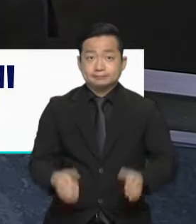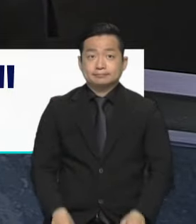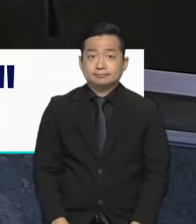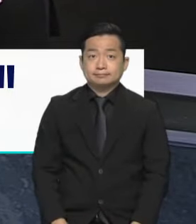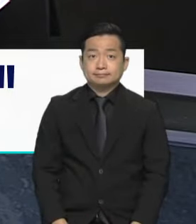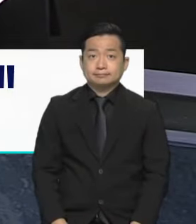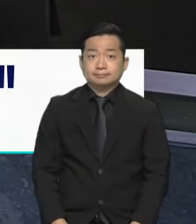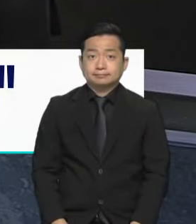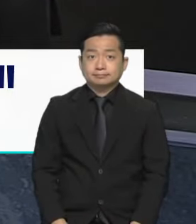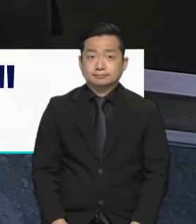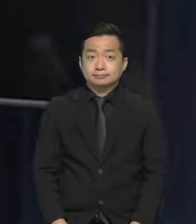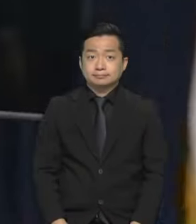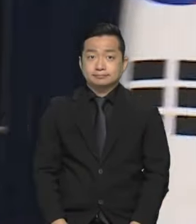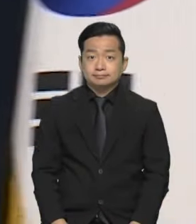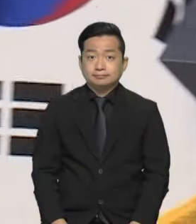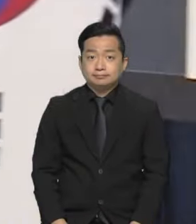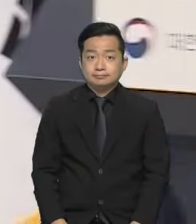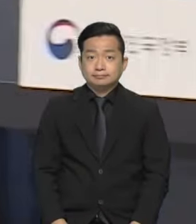기자입니다.